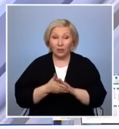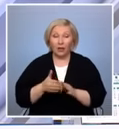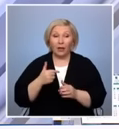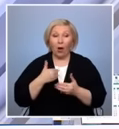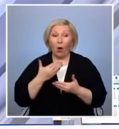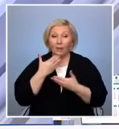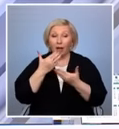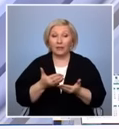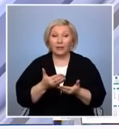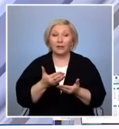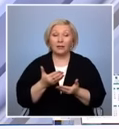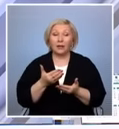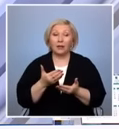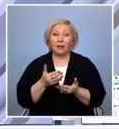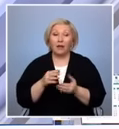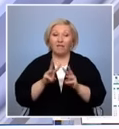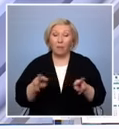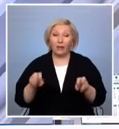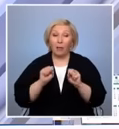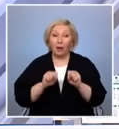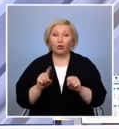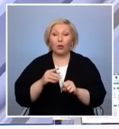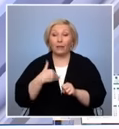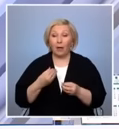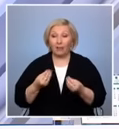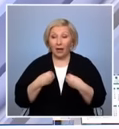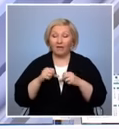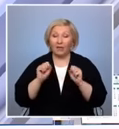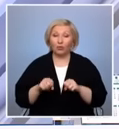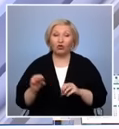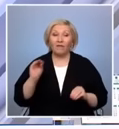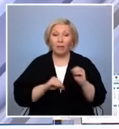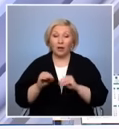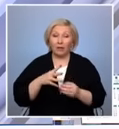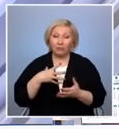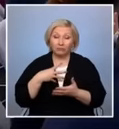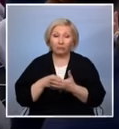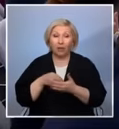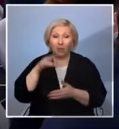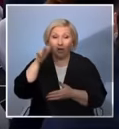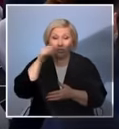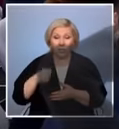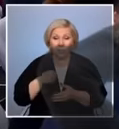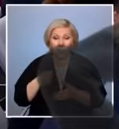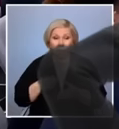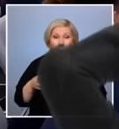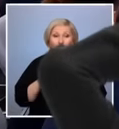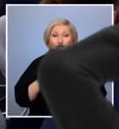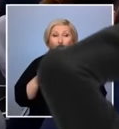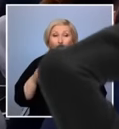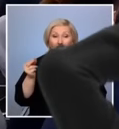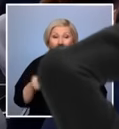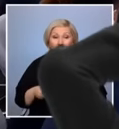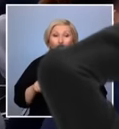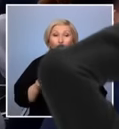со всеми этими речами в социальных сетях распространилось внезапное, очень эмоциональное заявление